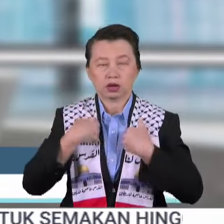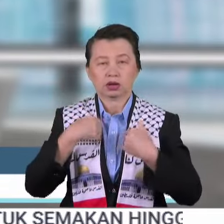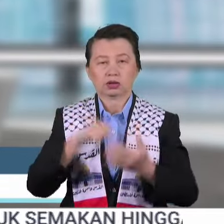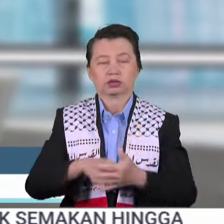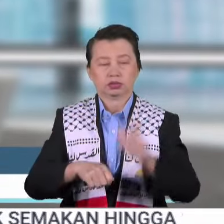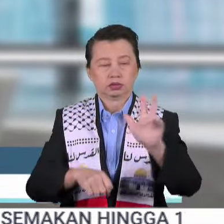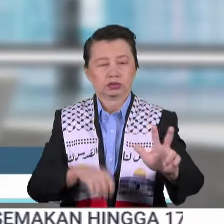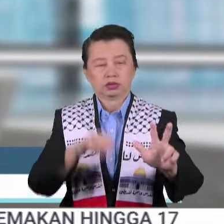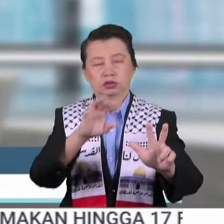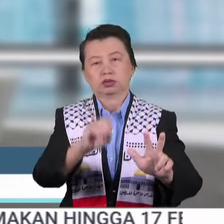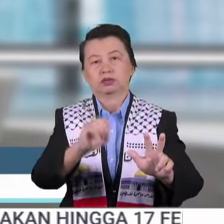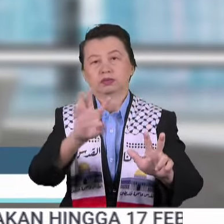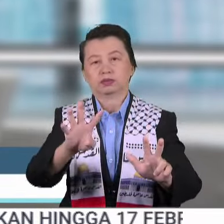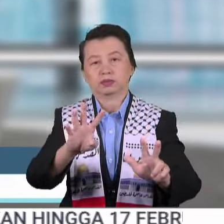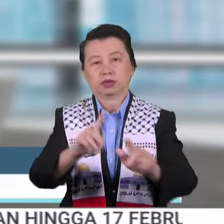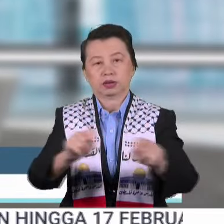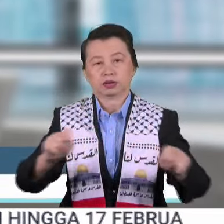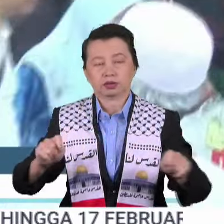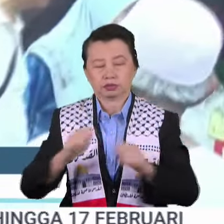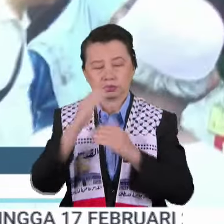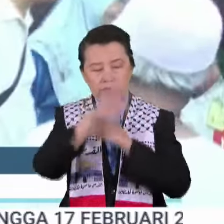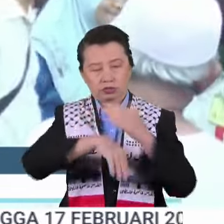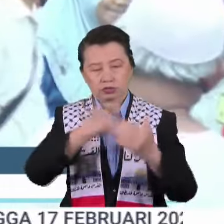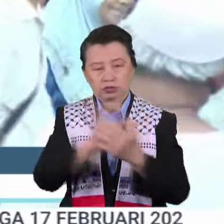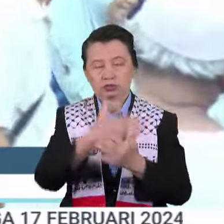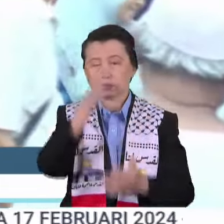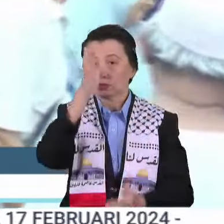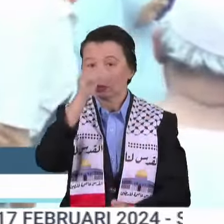304 lokasi seluruh Melaka.